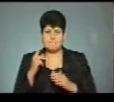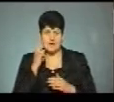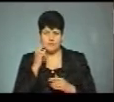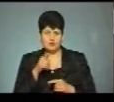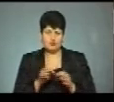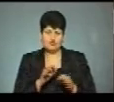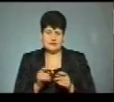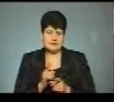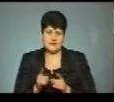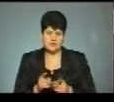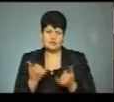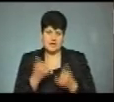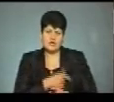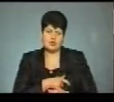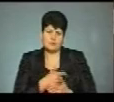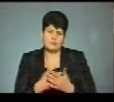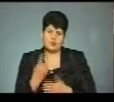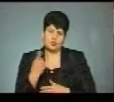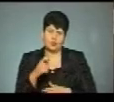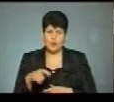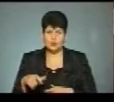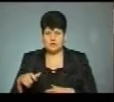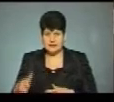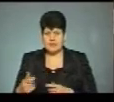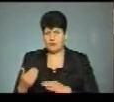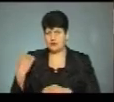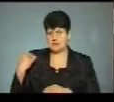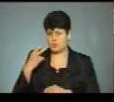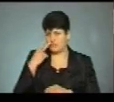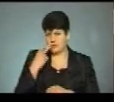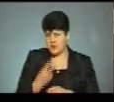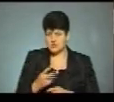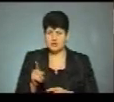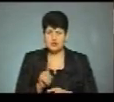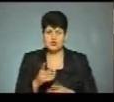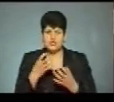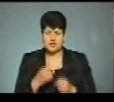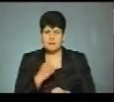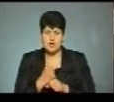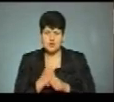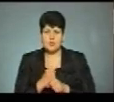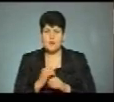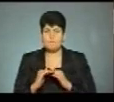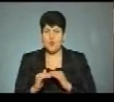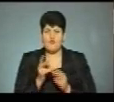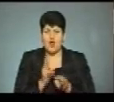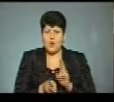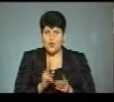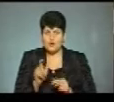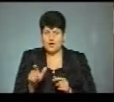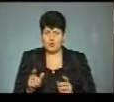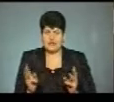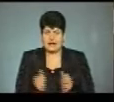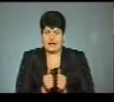Тут досі чергують близько 100 людей. Позаду мене ви бачите, що досі працює польова кухня. Також люди гріються біля